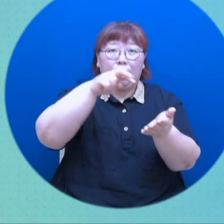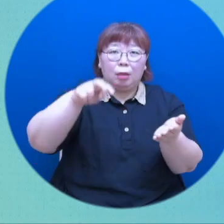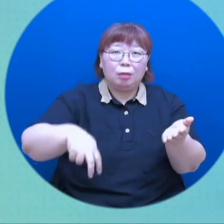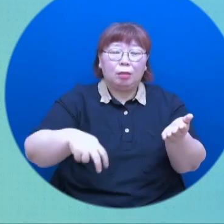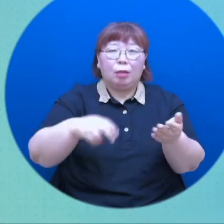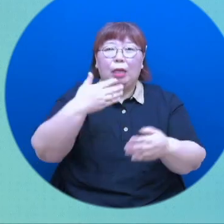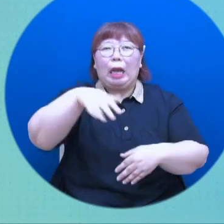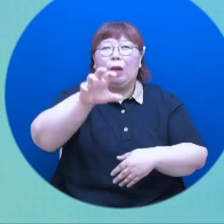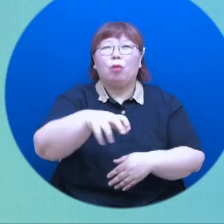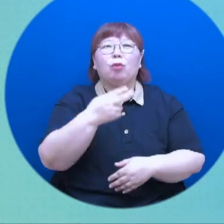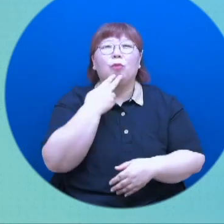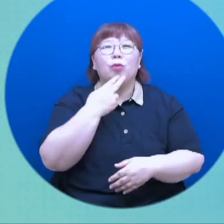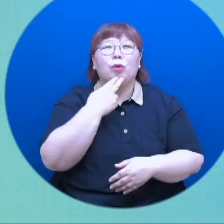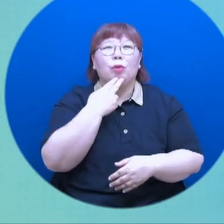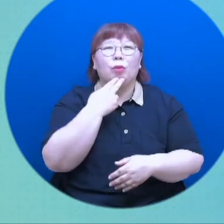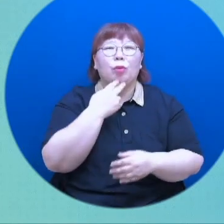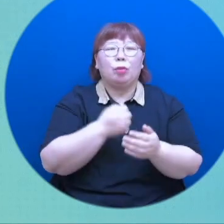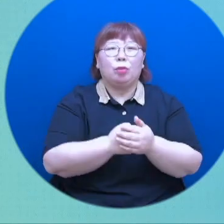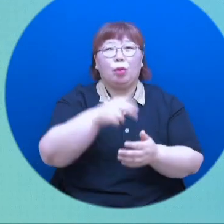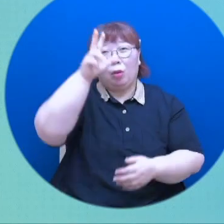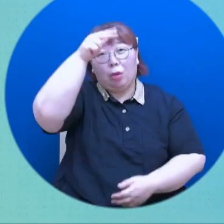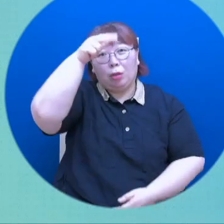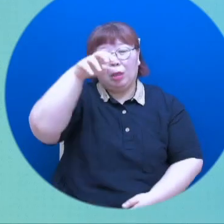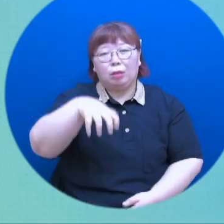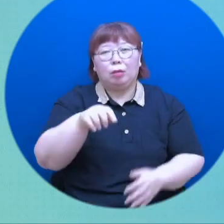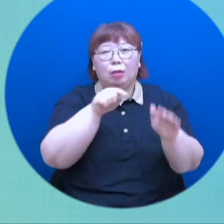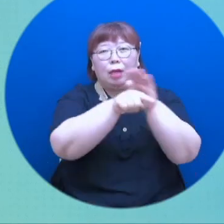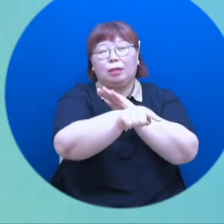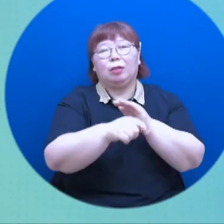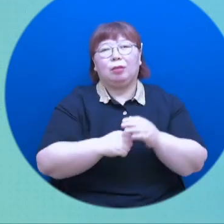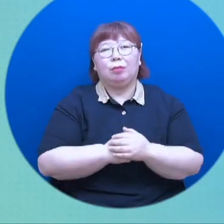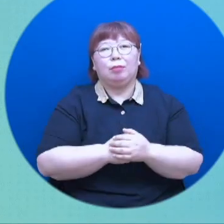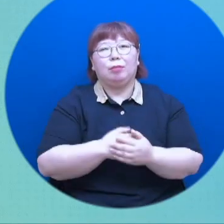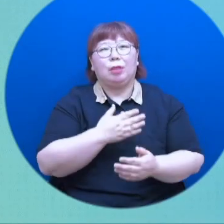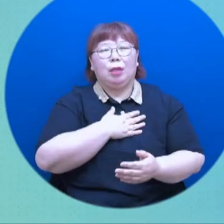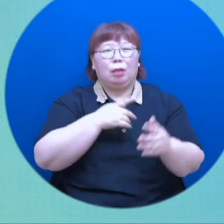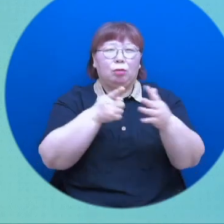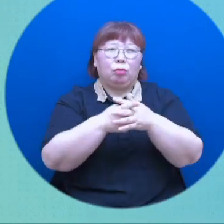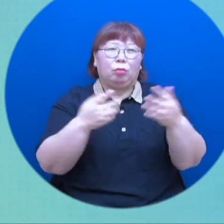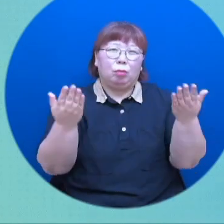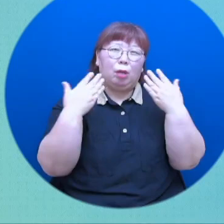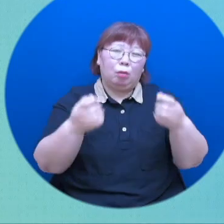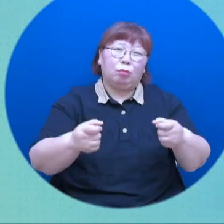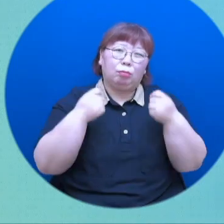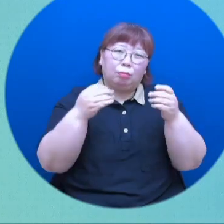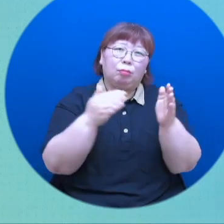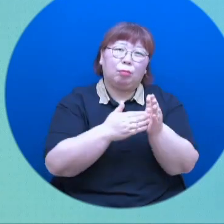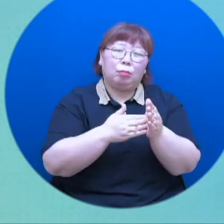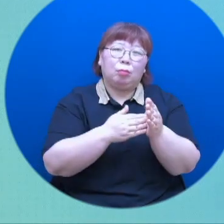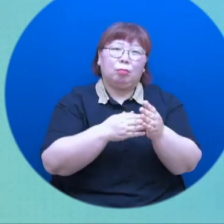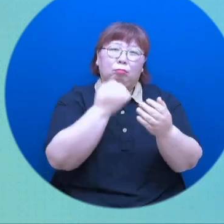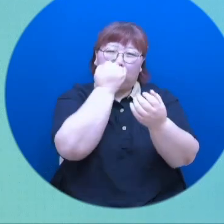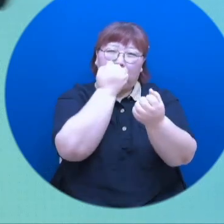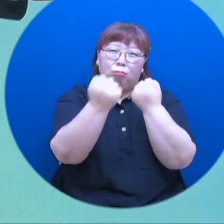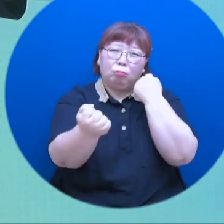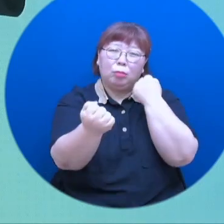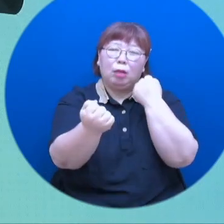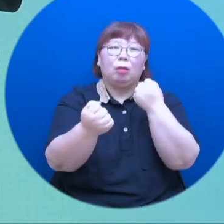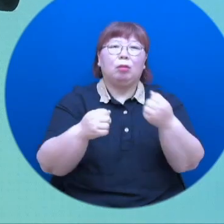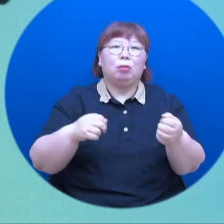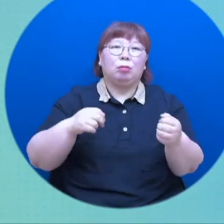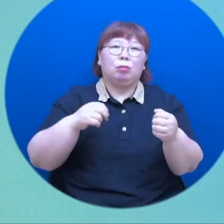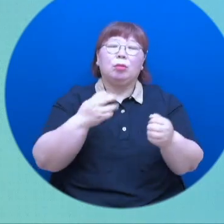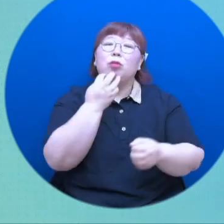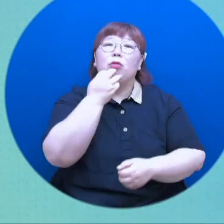파출소 찾아갔어요. 솔직한 얘기하죠. 제가 초등학교 졸업하고 가난하고 무작정 서울에 왔습니다. 갈 곳